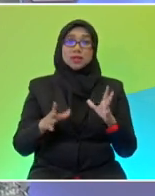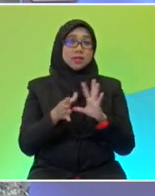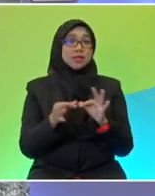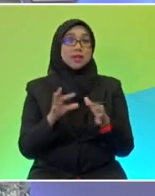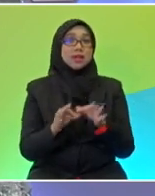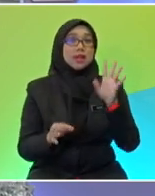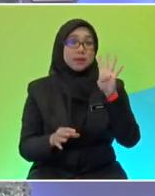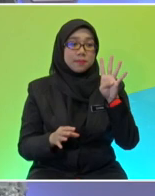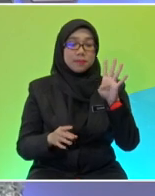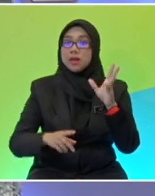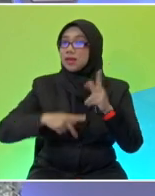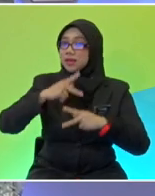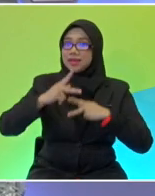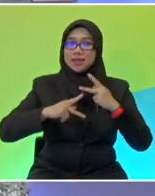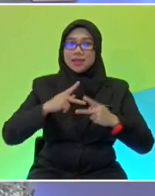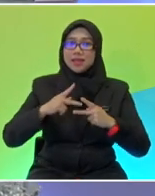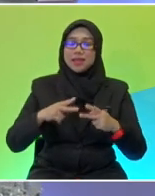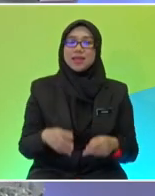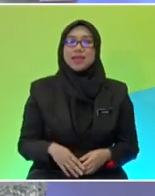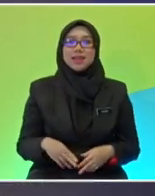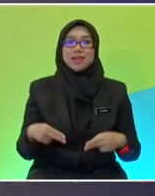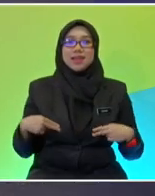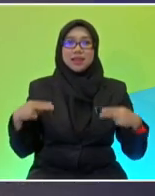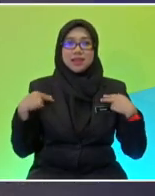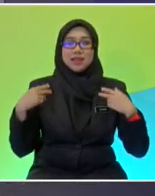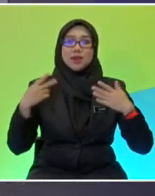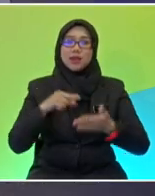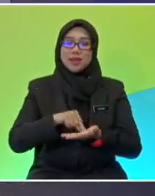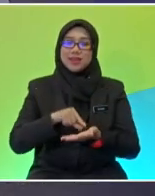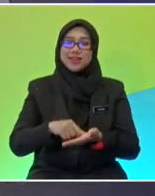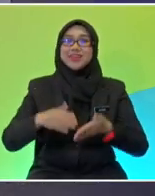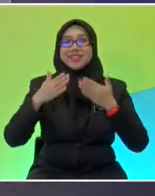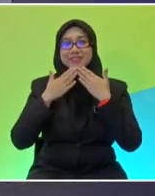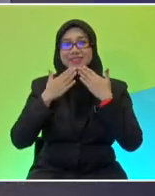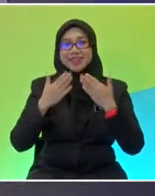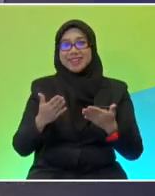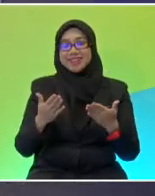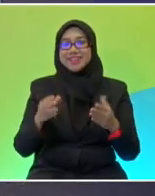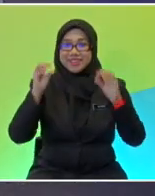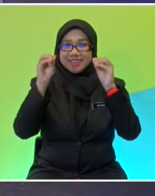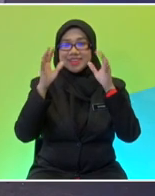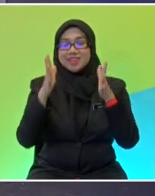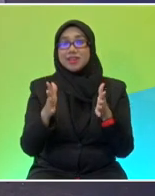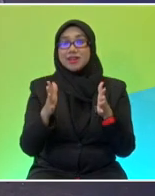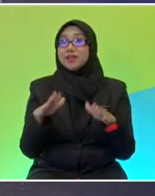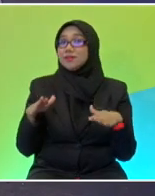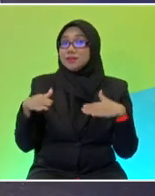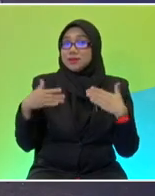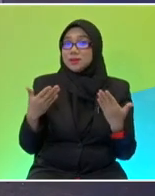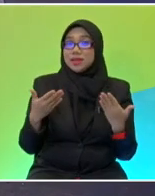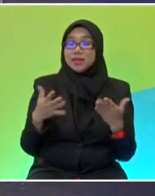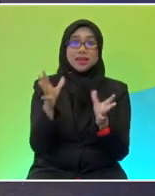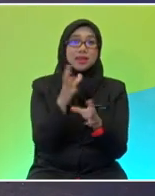ayam dengan betul tanya terima tanya juga macam mana kita